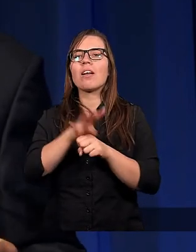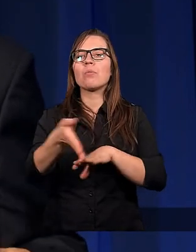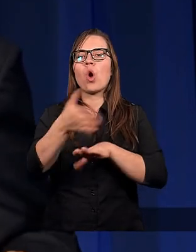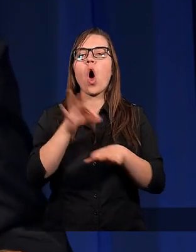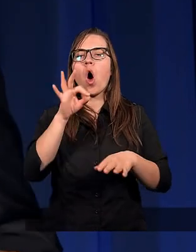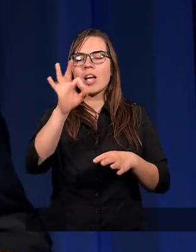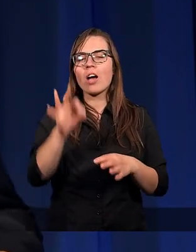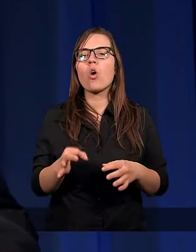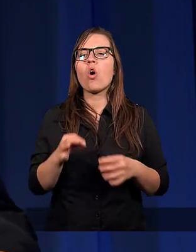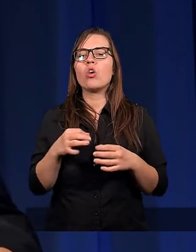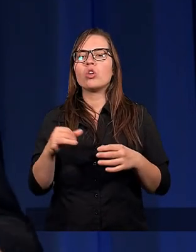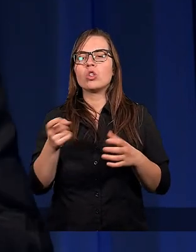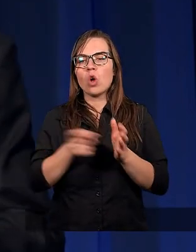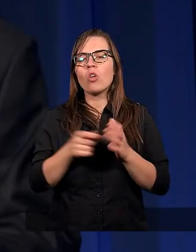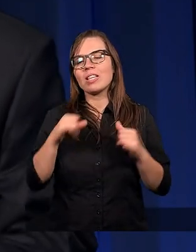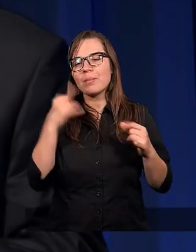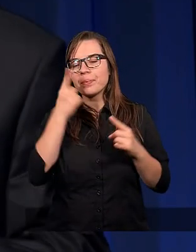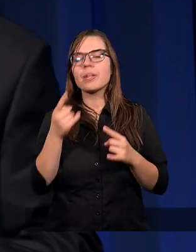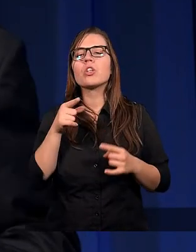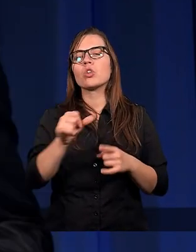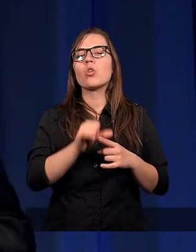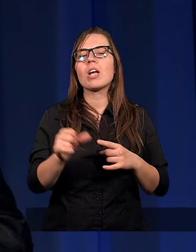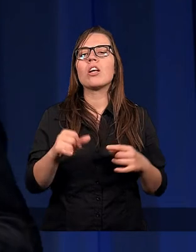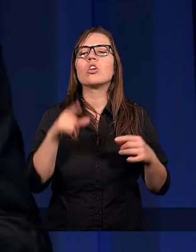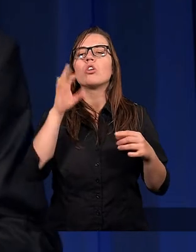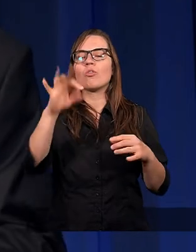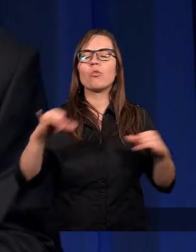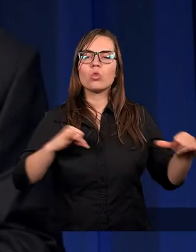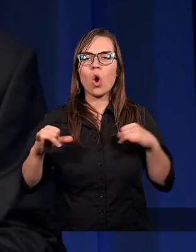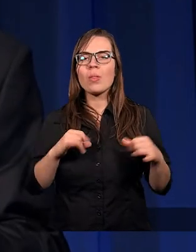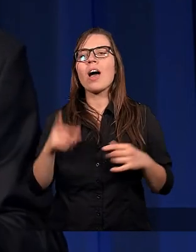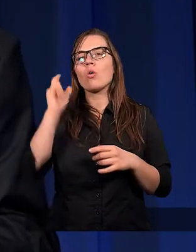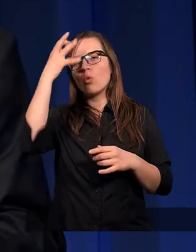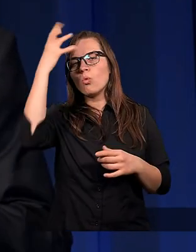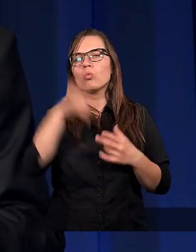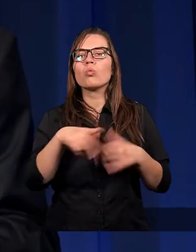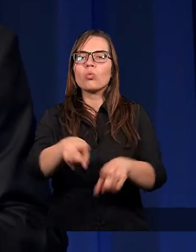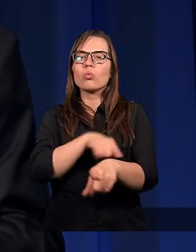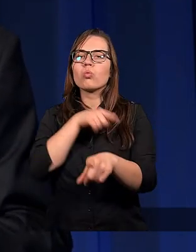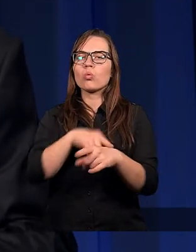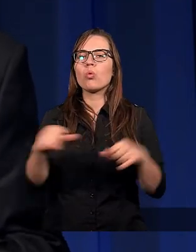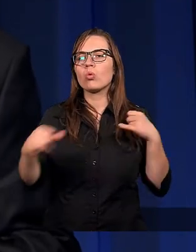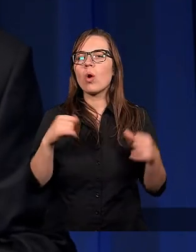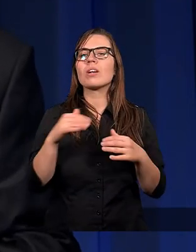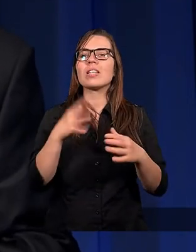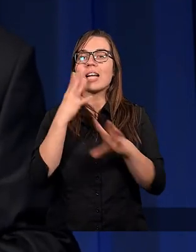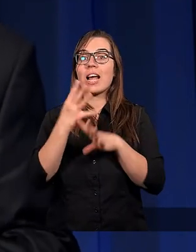o jego rządach, to byśmy mogli dowiedzieć się, że jest to król, który rządzi dosyć długo. Panuje 41